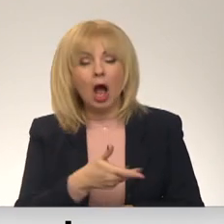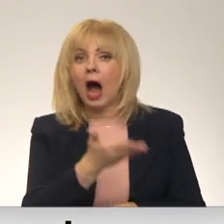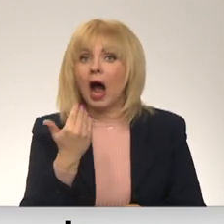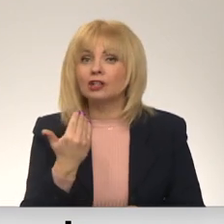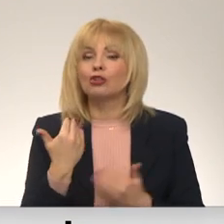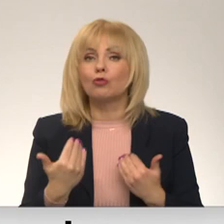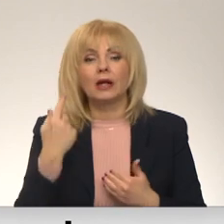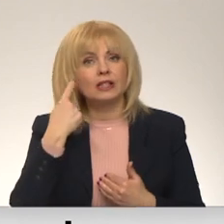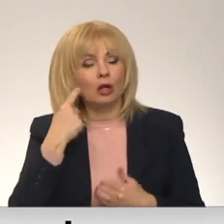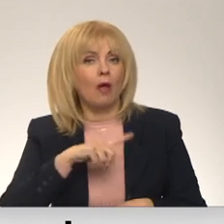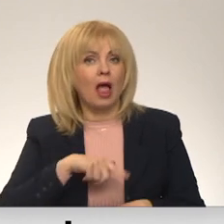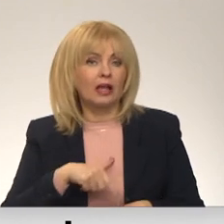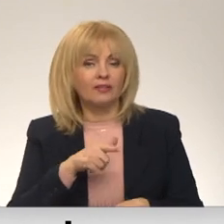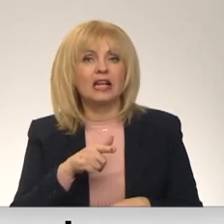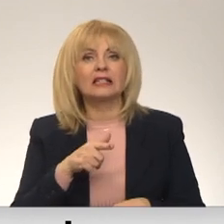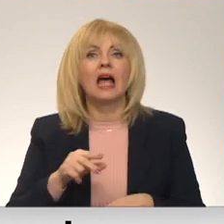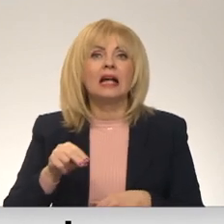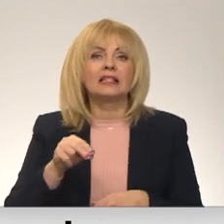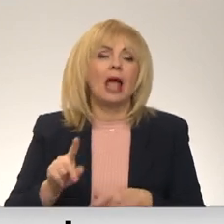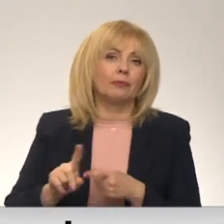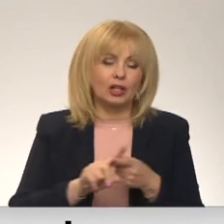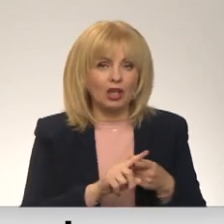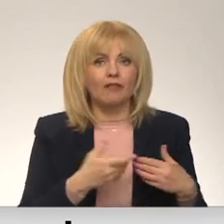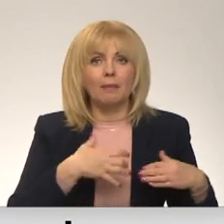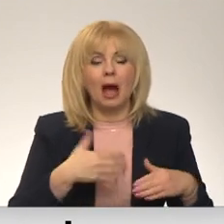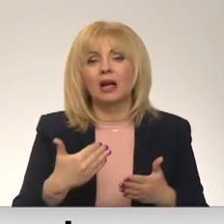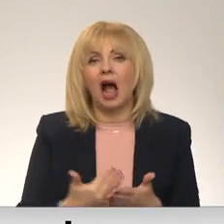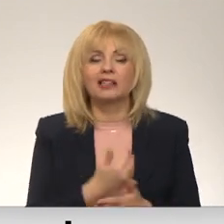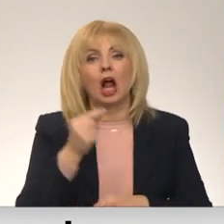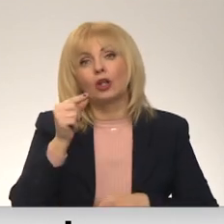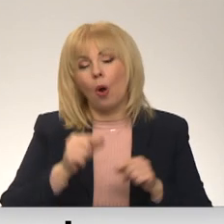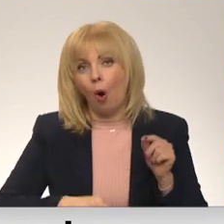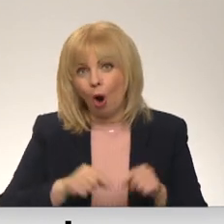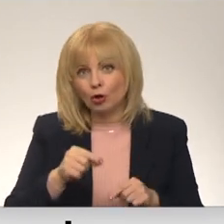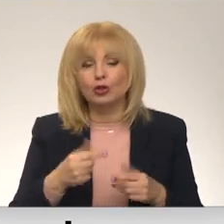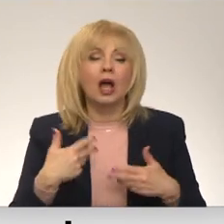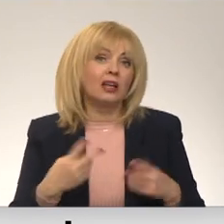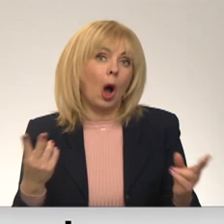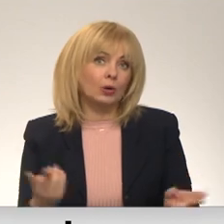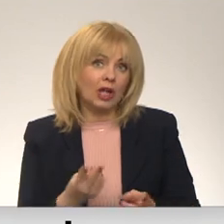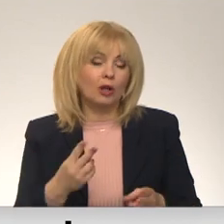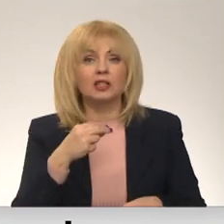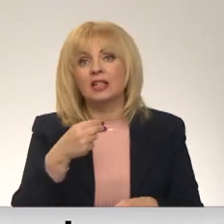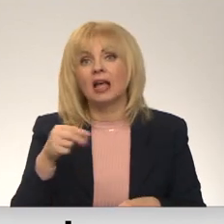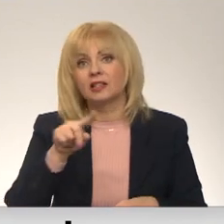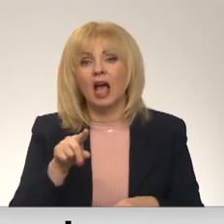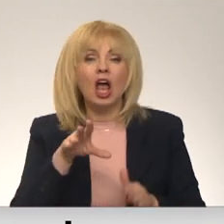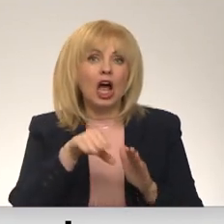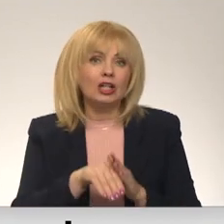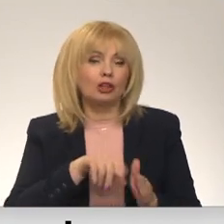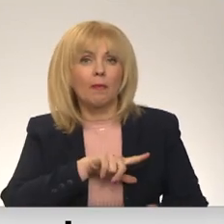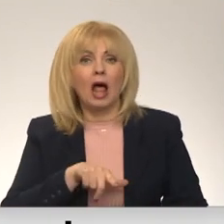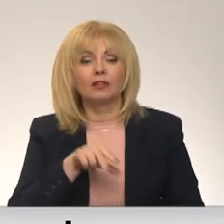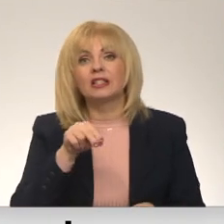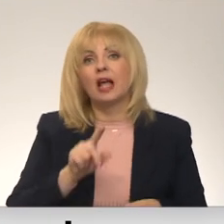šodien izskanēja no Latvijas zemnieku savienības vadītāja partijas gadskārtējā kongresā. Jau tradicionāli ZZS ietilpstošās Latvijas